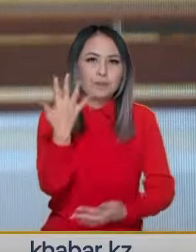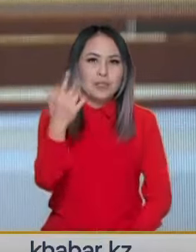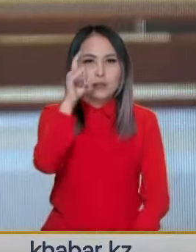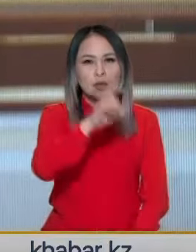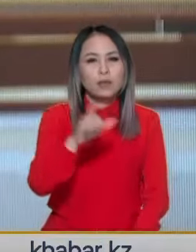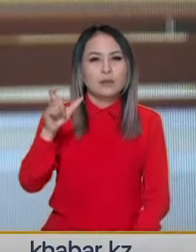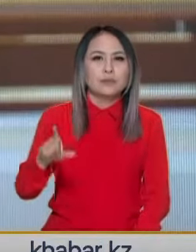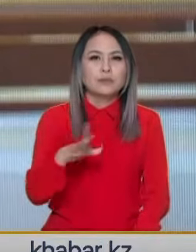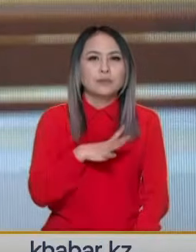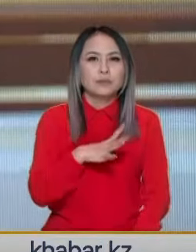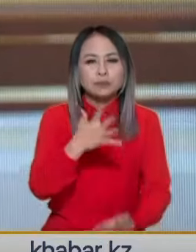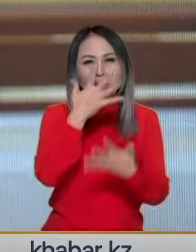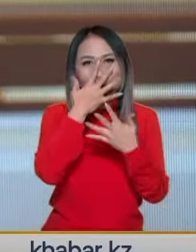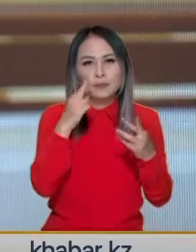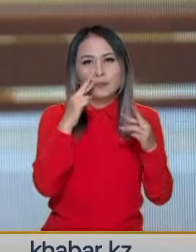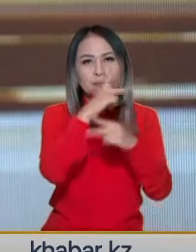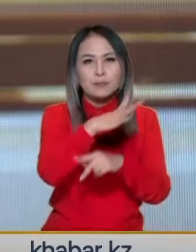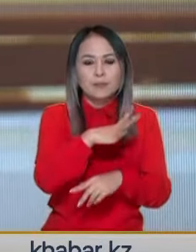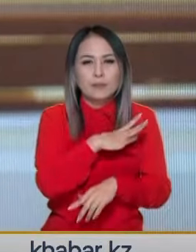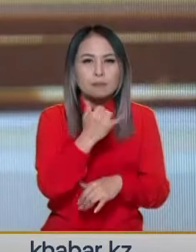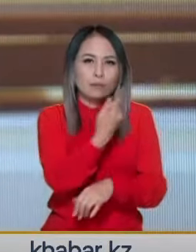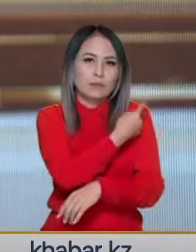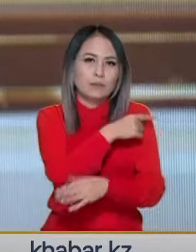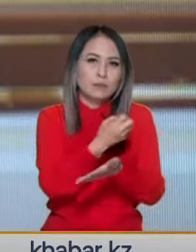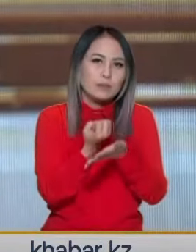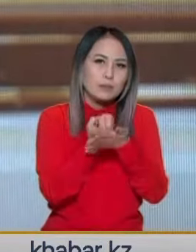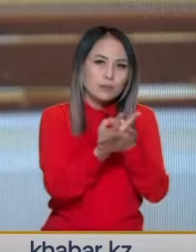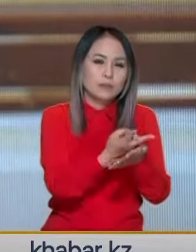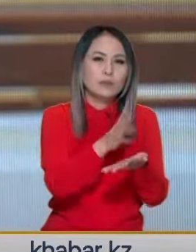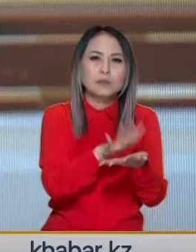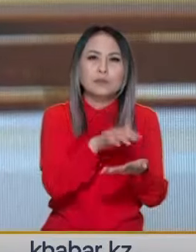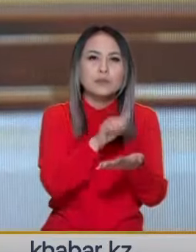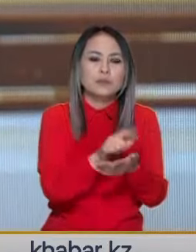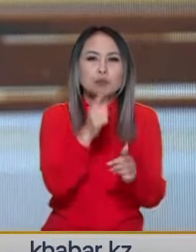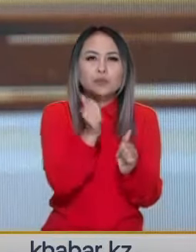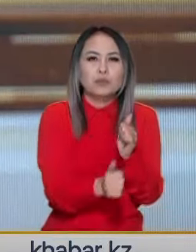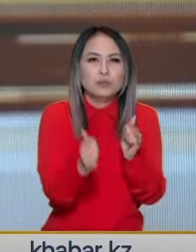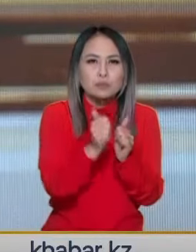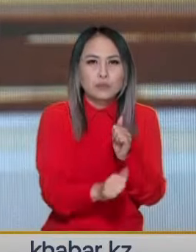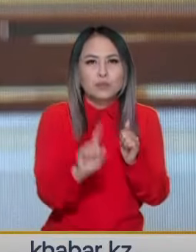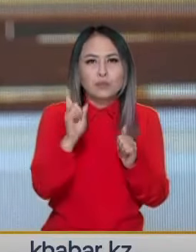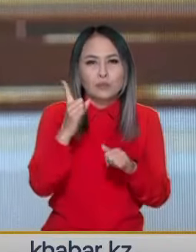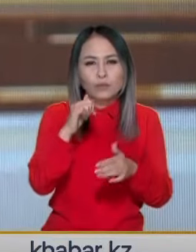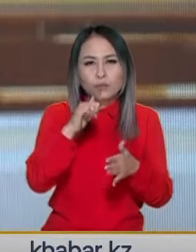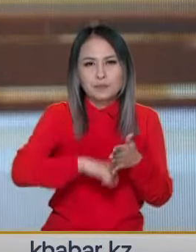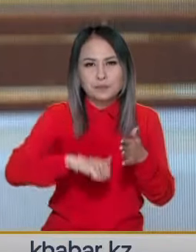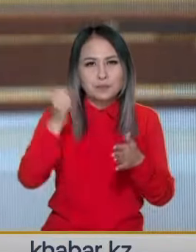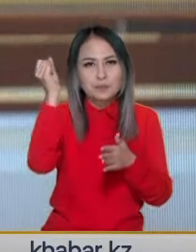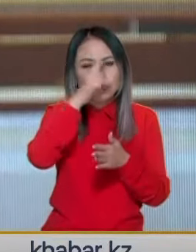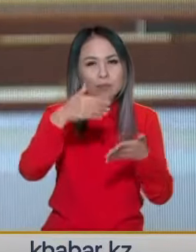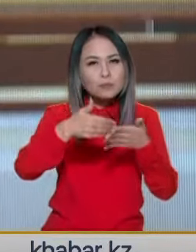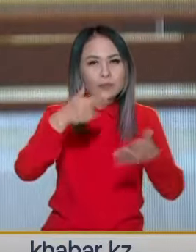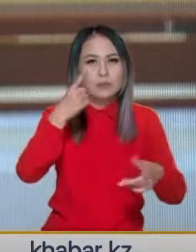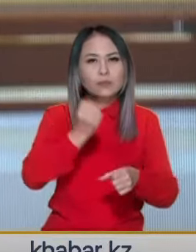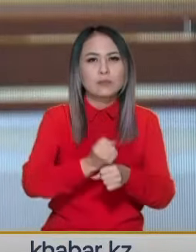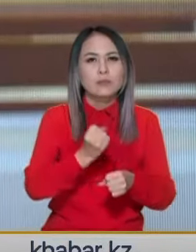жалын тұтанып, 5 адам түтінге уланып қалған. Олар қазір ауруханада жатыр. Тілсіз жаудың желеу себебіне құзырлы органдар алдын алу үшін не